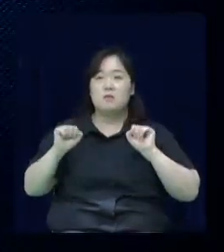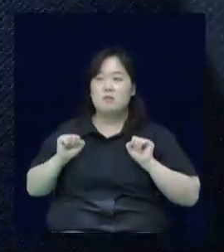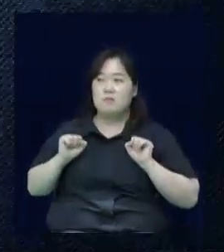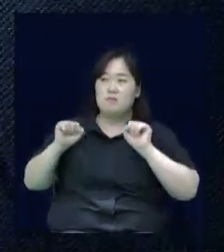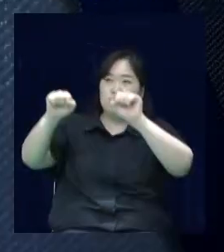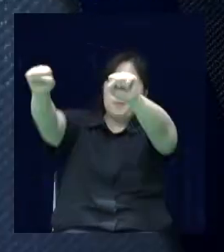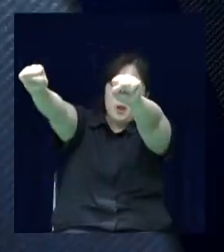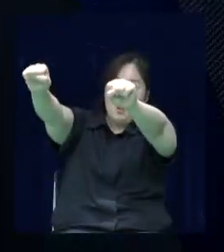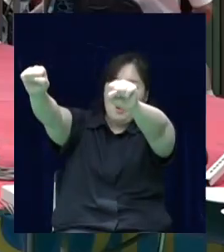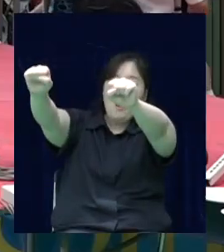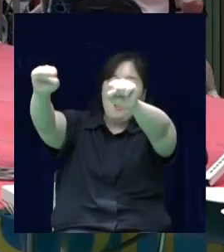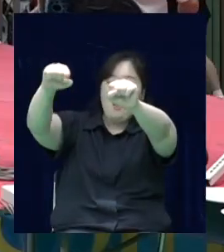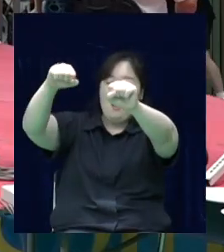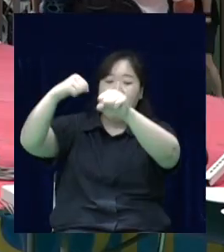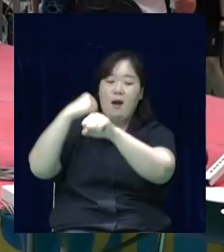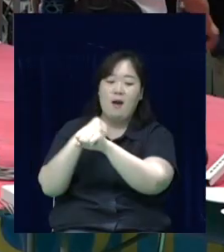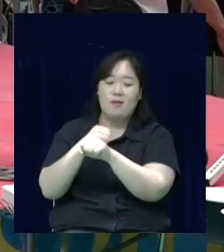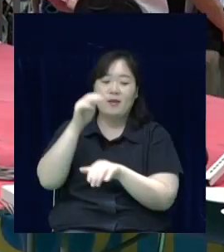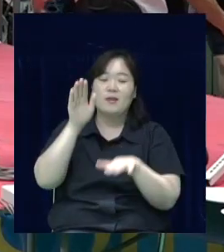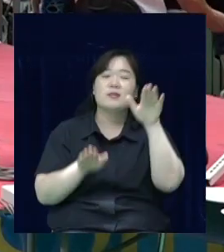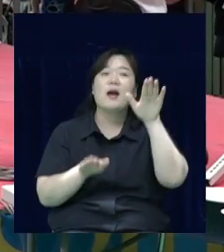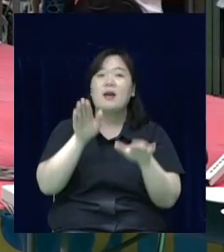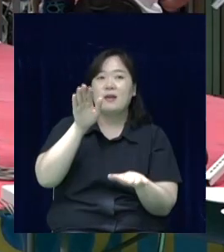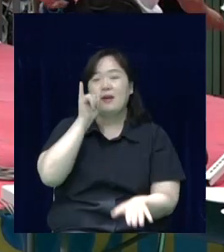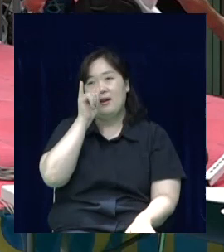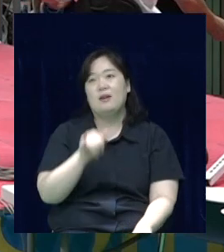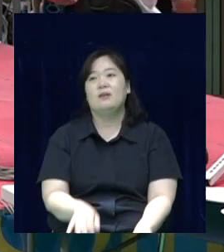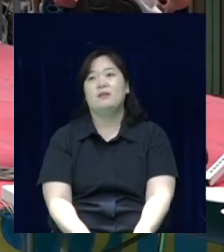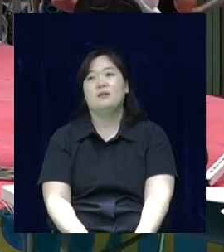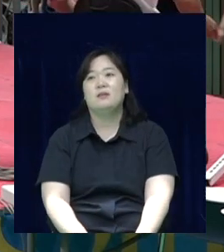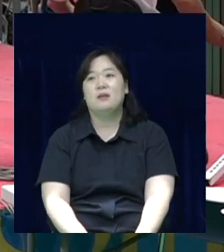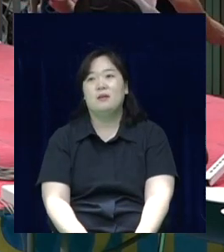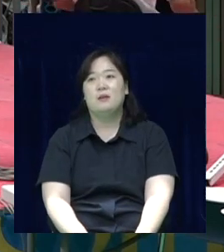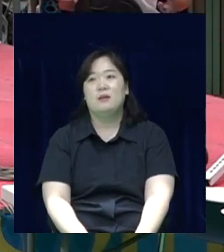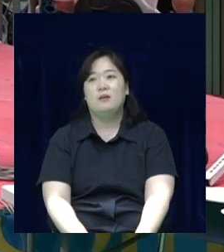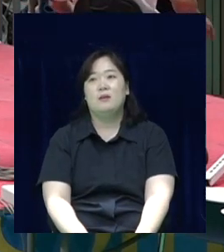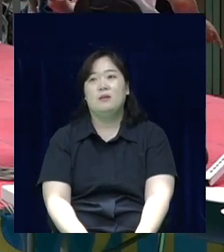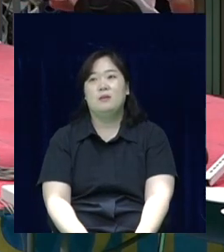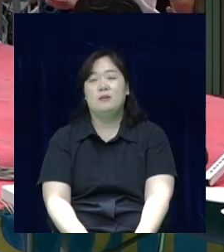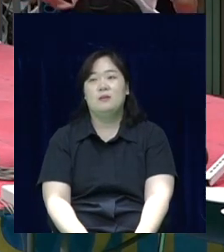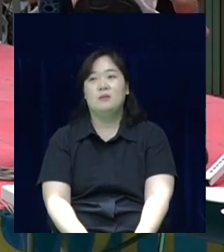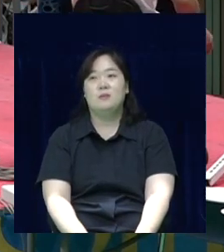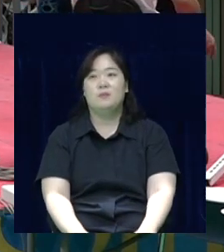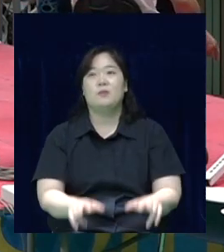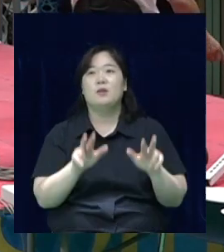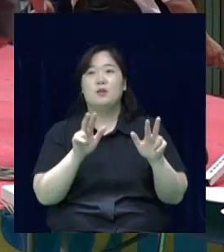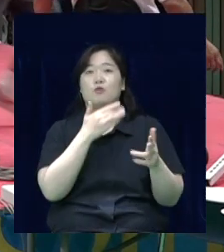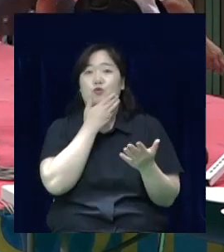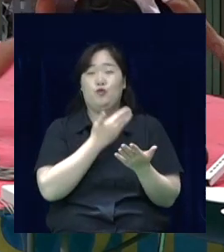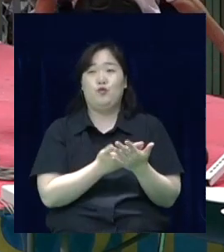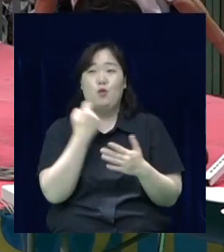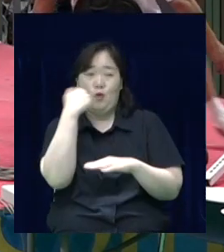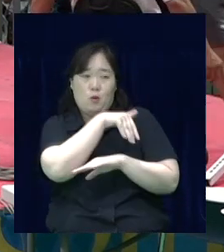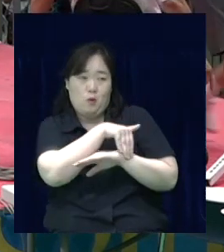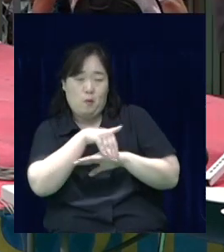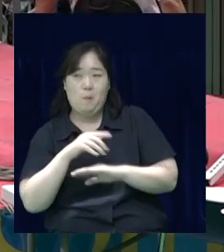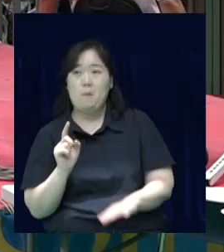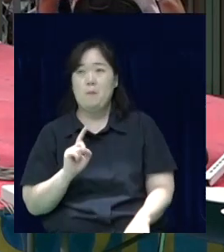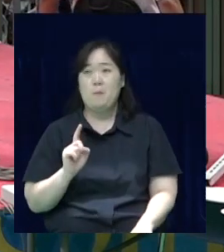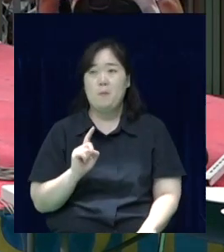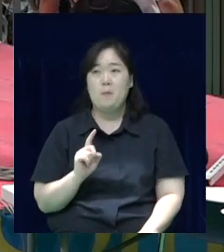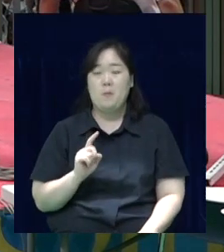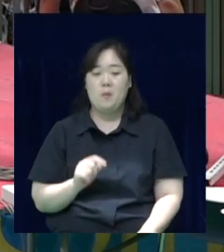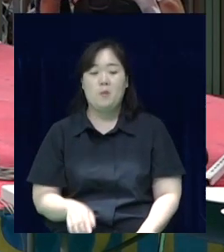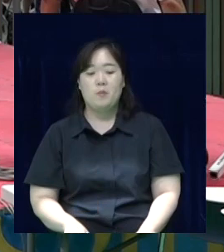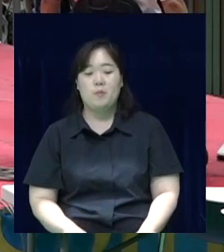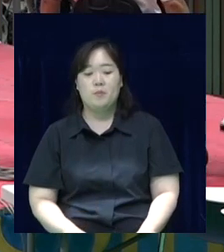때문에 네. 그 차이를 또 보시면 될 것 같습니다. 이 웨이트리프팅에서의 그런 중요한 전략 어떤 부분들이 또 있을까요? 호흡이 굉장히 중요합니다. 아, 네.